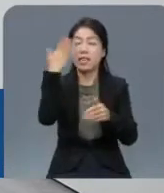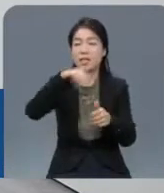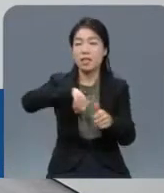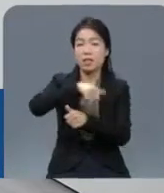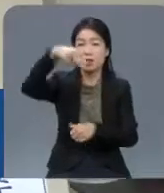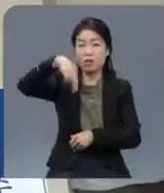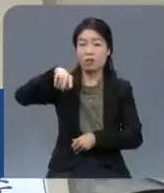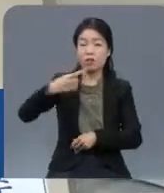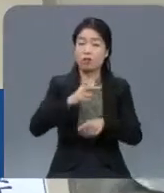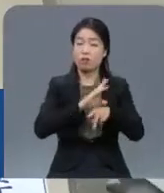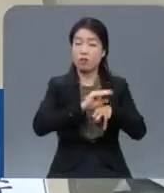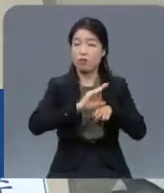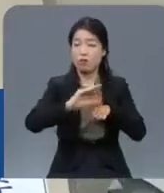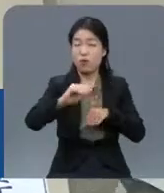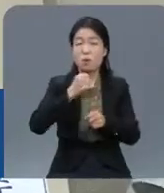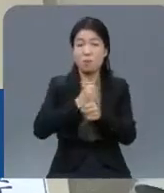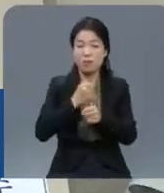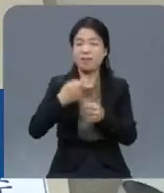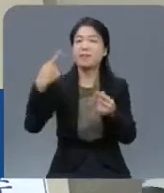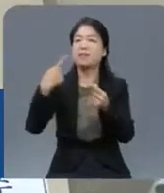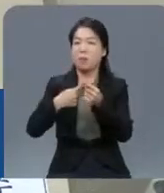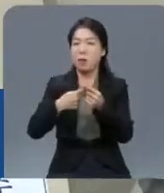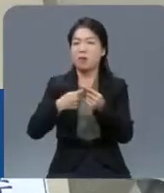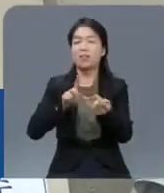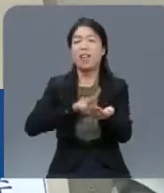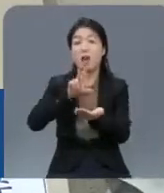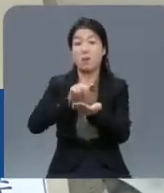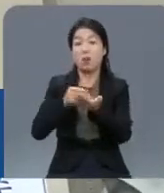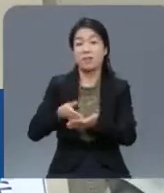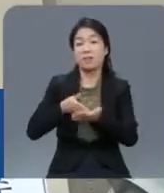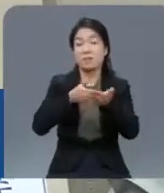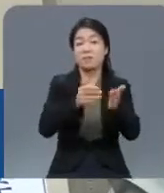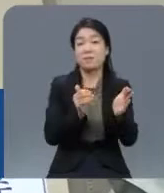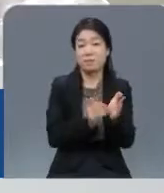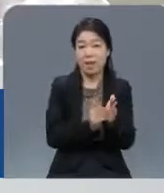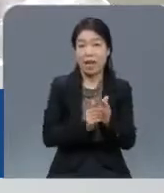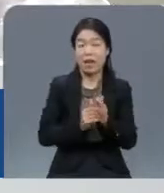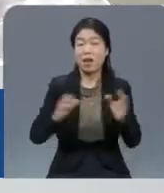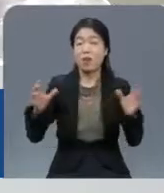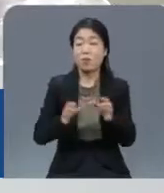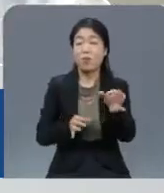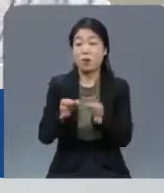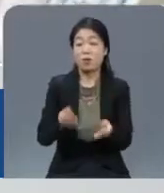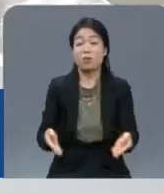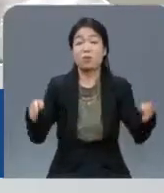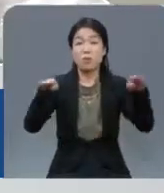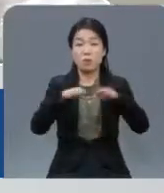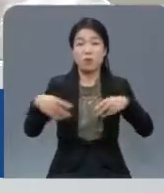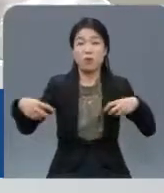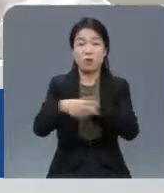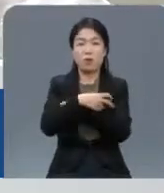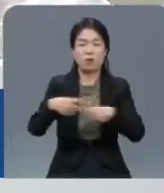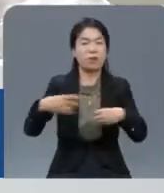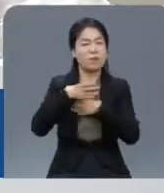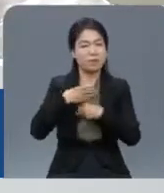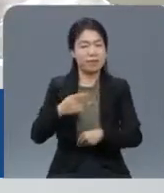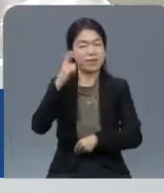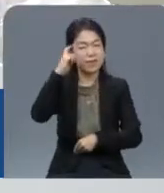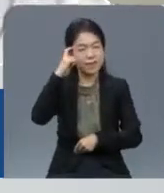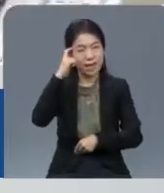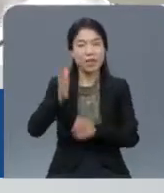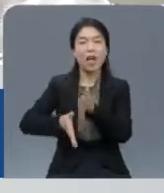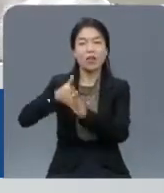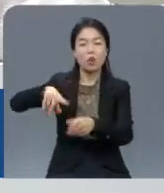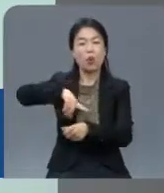첫 번째 세부 과제로 제안했습니다. 대천안특위는 또 복합 쇼핑몰은 교통 편의를 고려해서